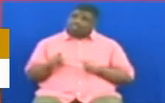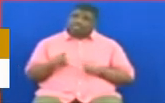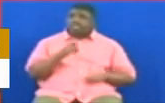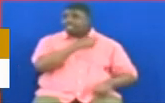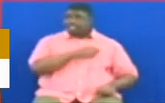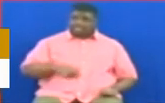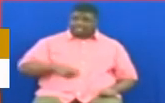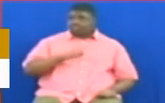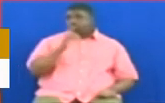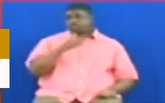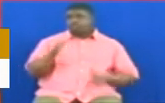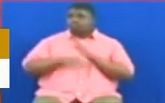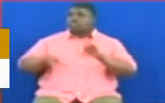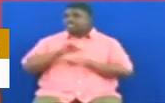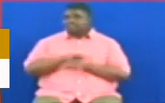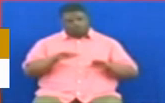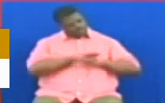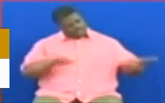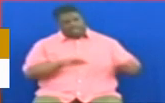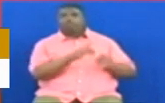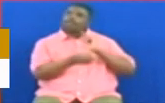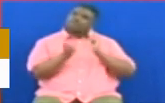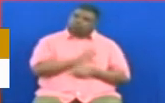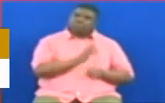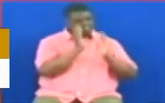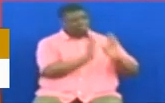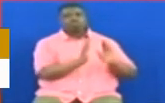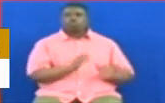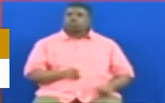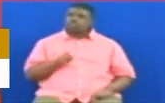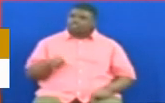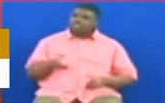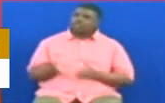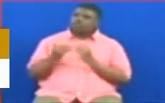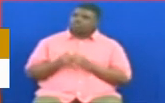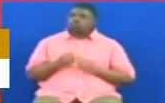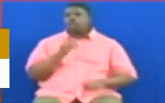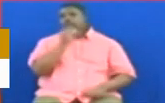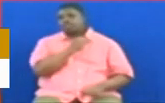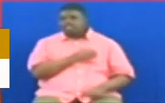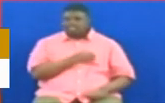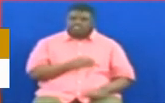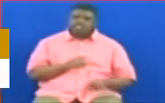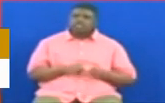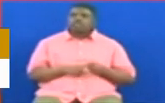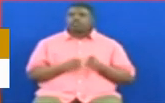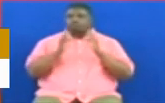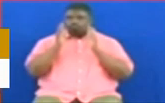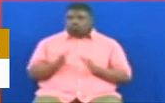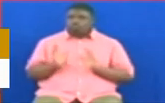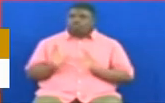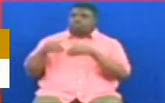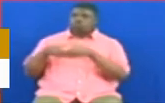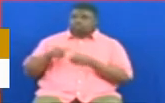Baraza la Mapinduzi. Yaani hiyo, ingawa yeye anaweza akawa ni amiri jeshi mkuu wa vikosi